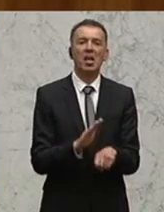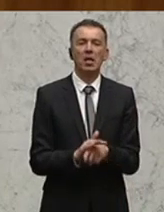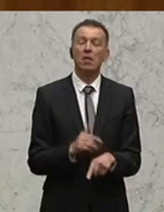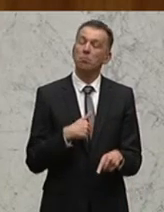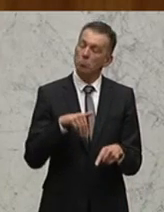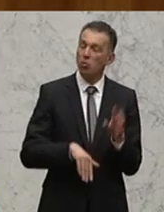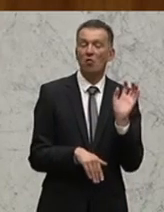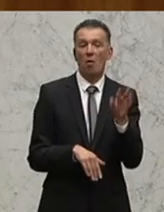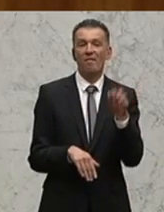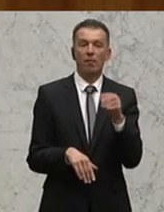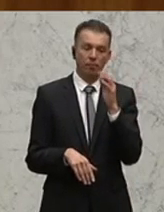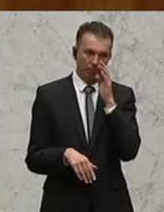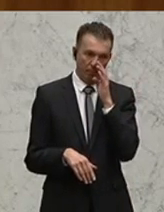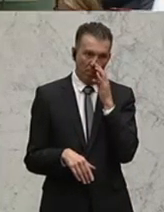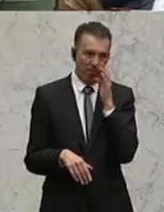Ihnen vorwerfen muss.